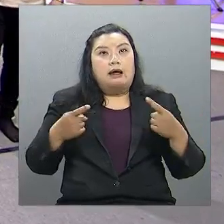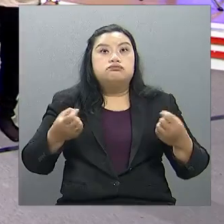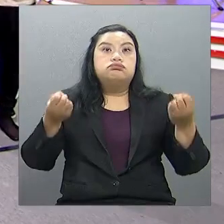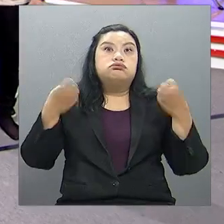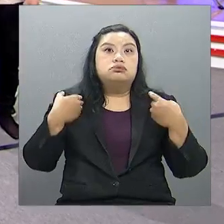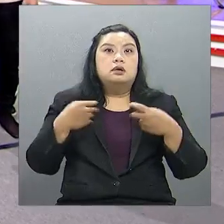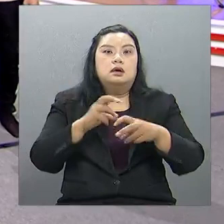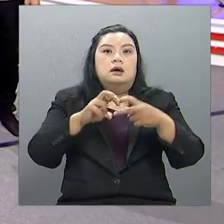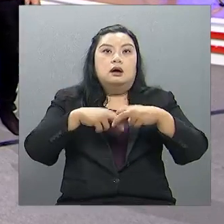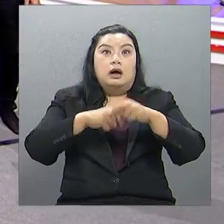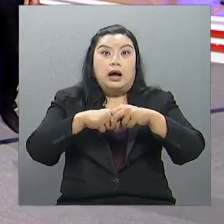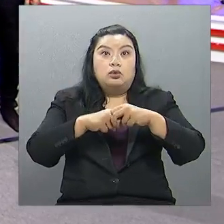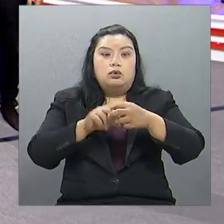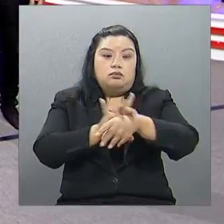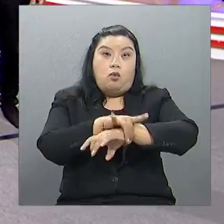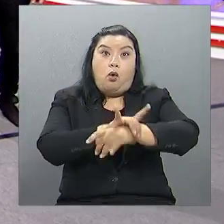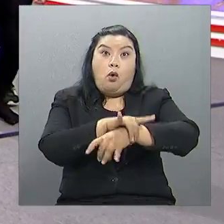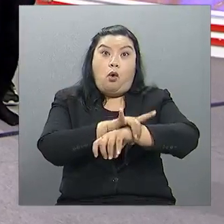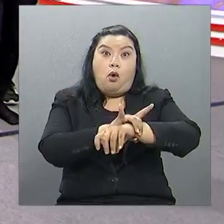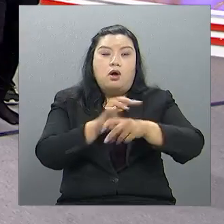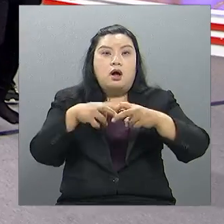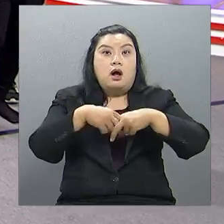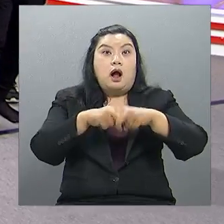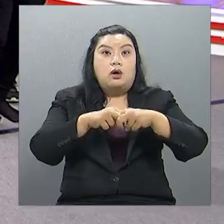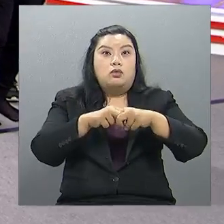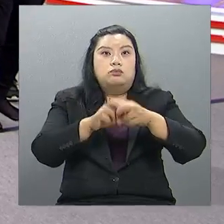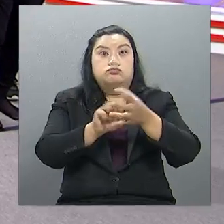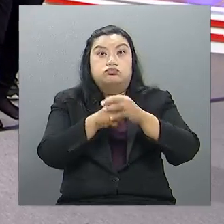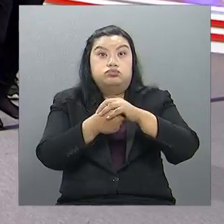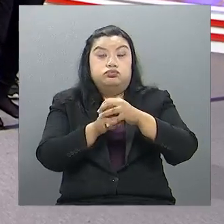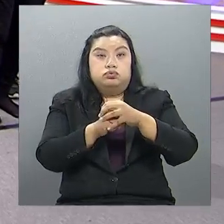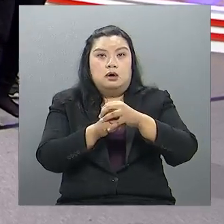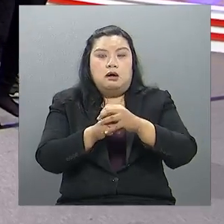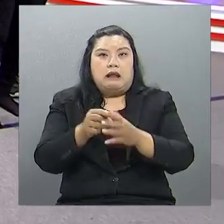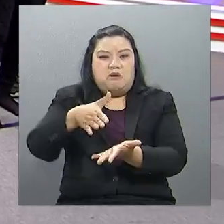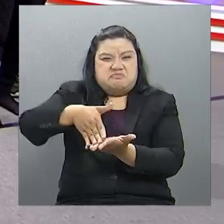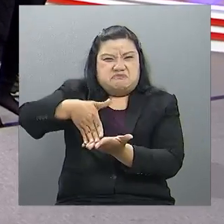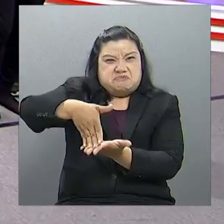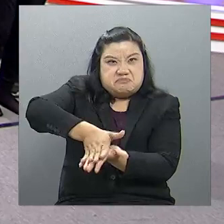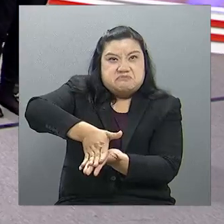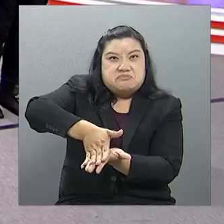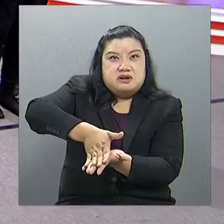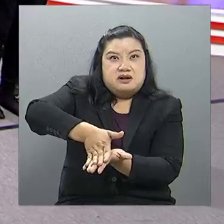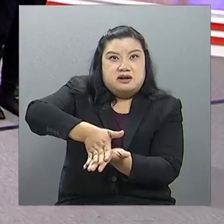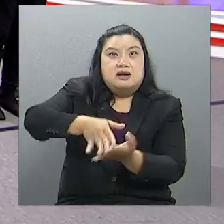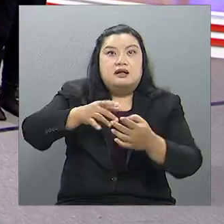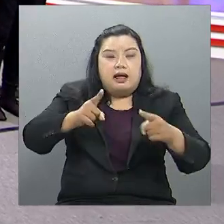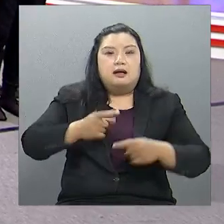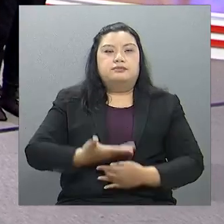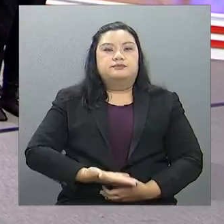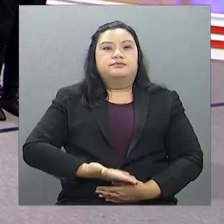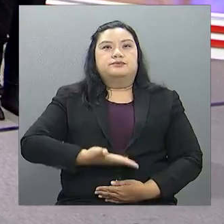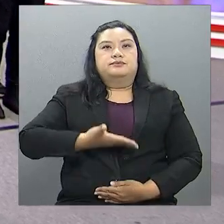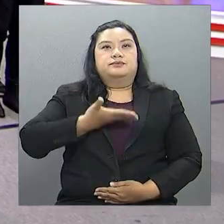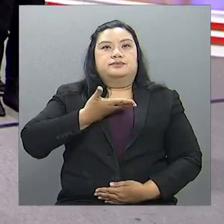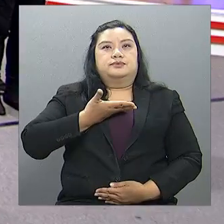มัถูกฏใช่มถกฎแลวมก็จะควำลงเท่าจะแดขึนแต่กลแค่เรายืน รยืย